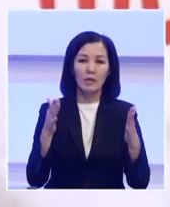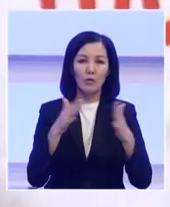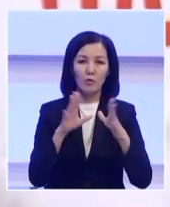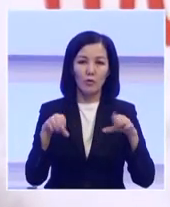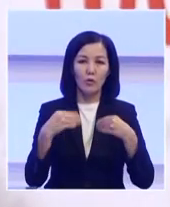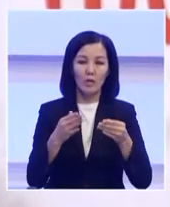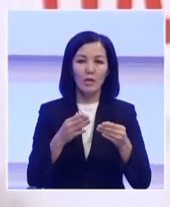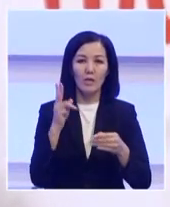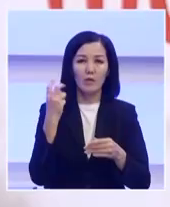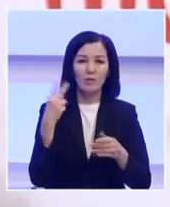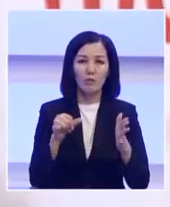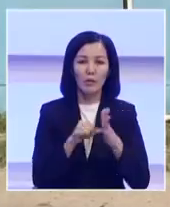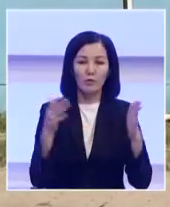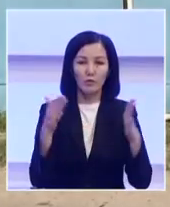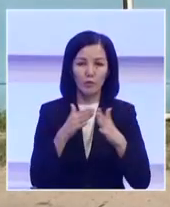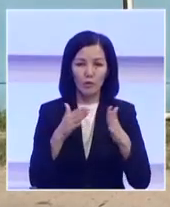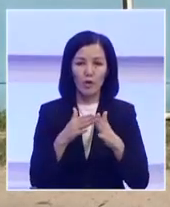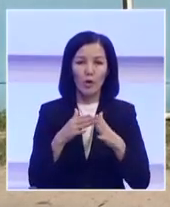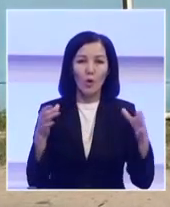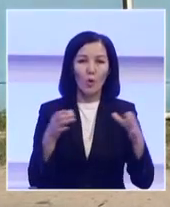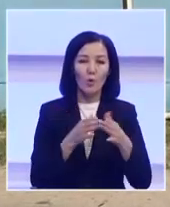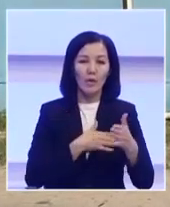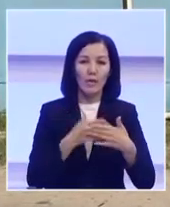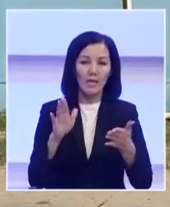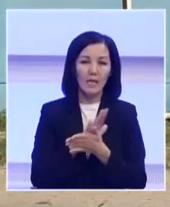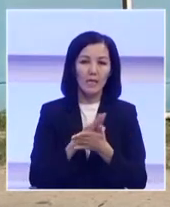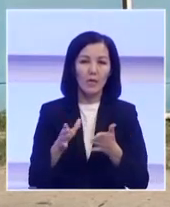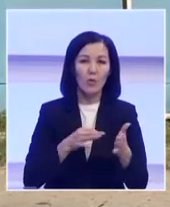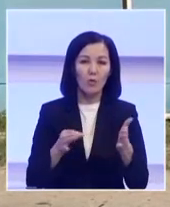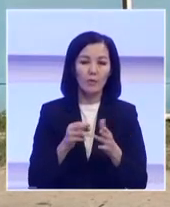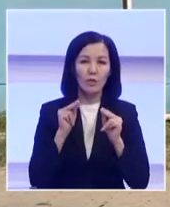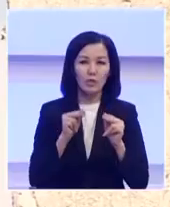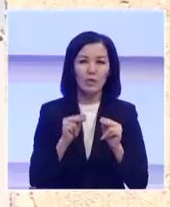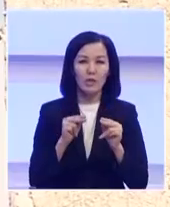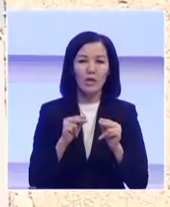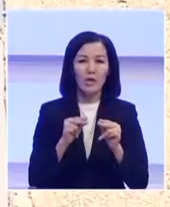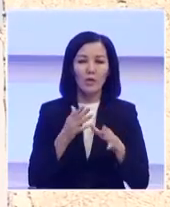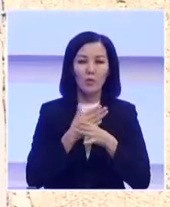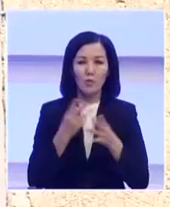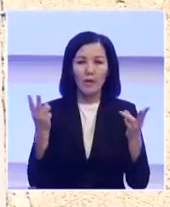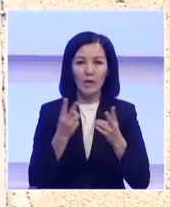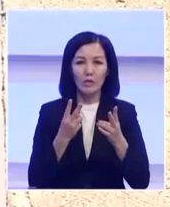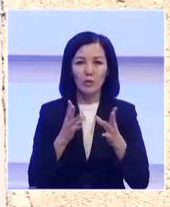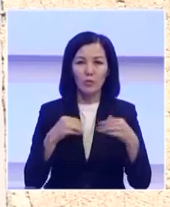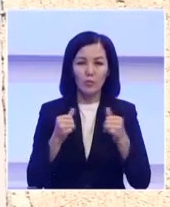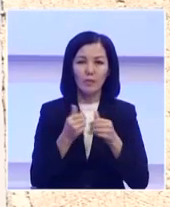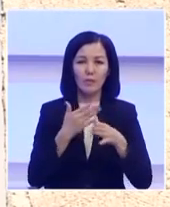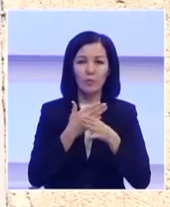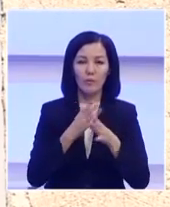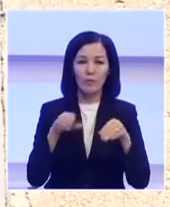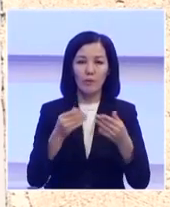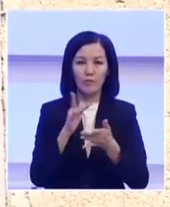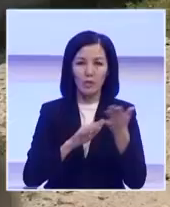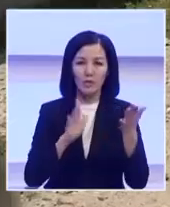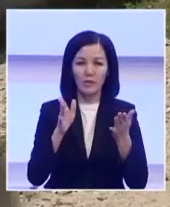отырған 226 үйі. Қор еріктілері облыста осындай шын мұқтаж жандарды тауып көмек көрсете бермек. Алмат